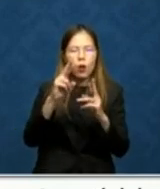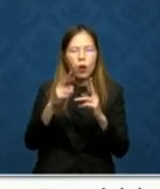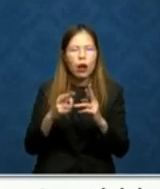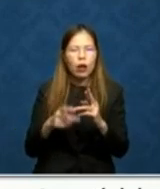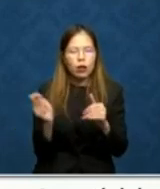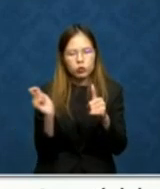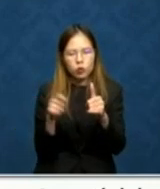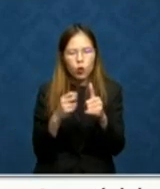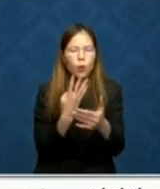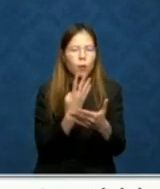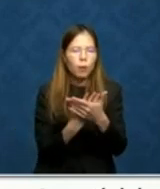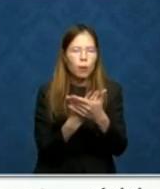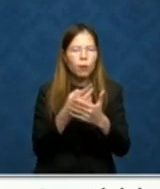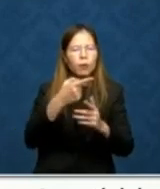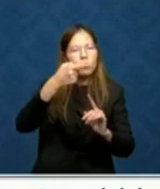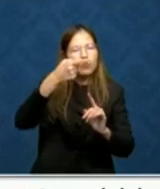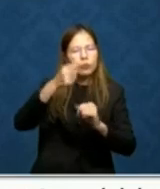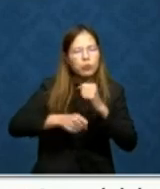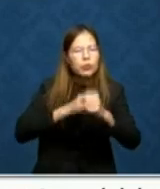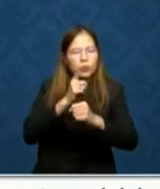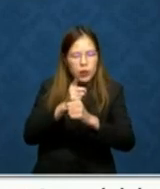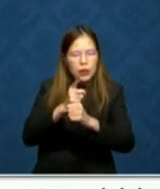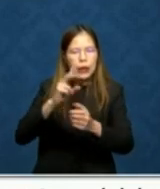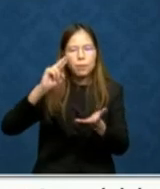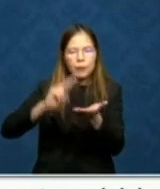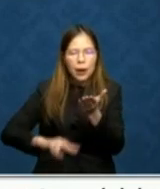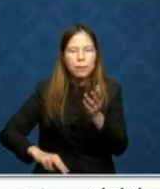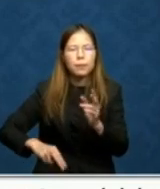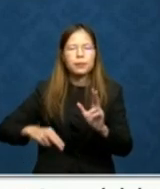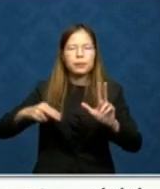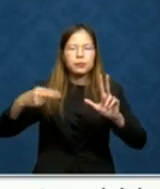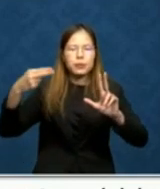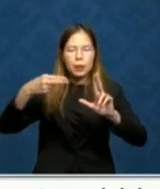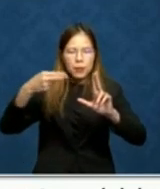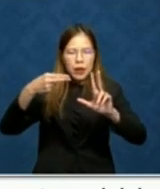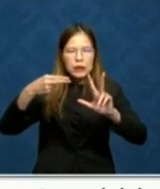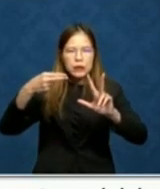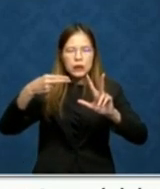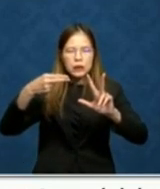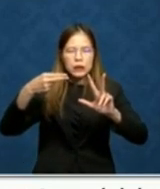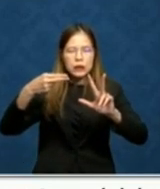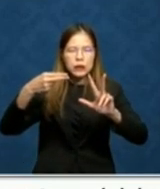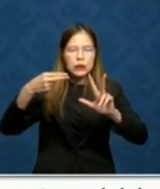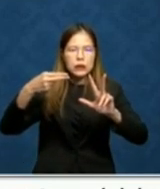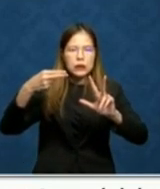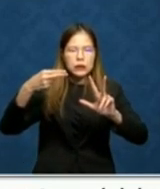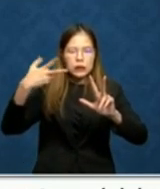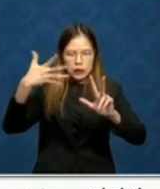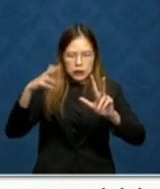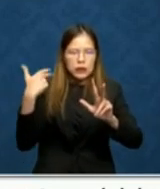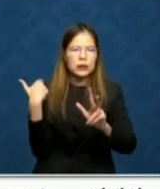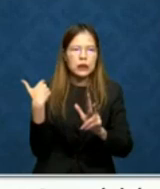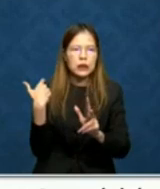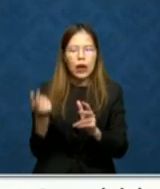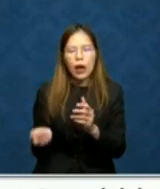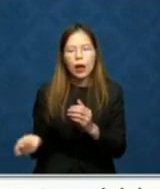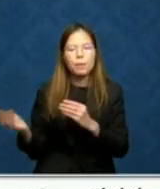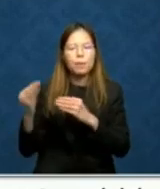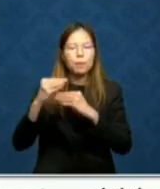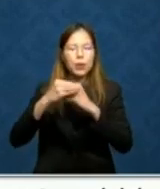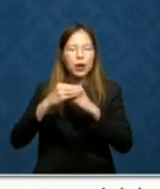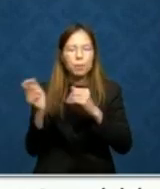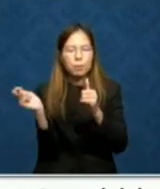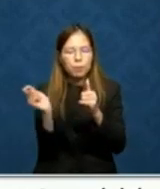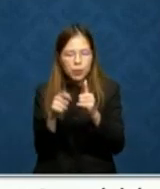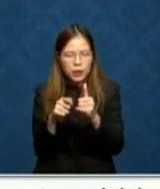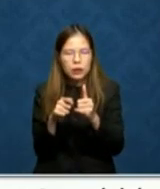ไม่เกิน1ปีปรับไม่เกิน 30,000 บาทและเรื่องที่4ค่ะกฎหมายเสนอให้เพิ่มฐานความผิดการคุกคามทางเ